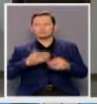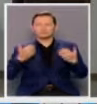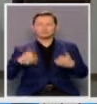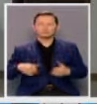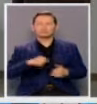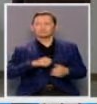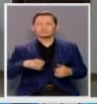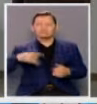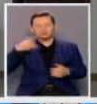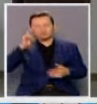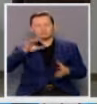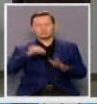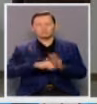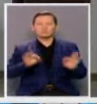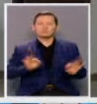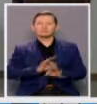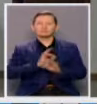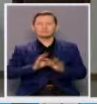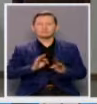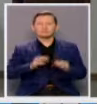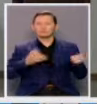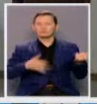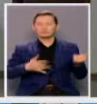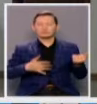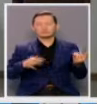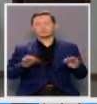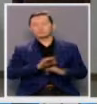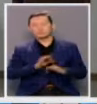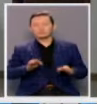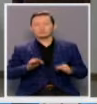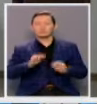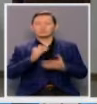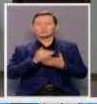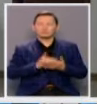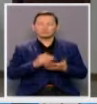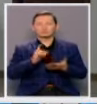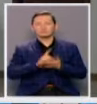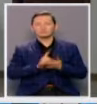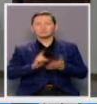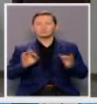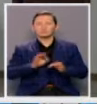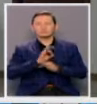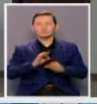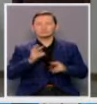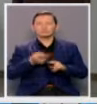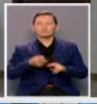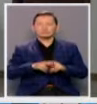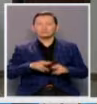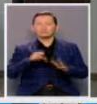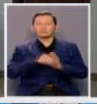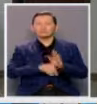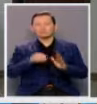өзіміздің ұлттық музыкамыз, күй, терме, дәстүрлі әндеріміз әрине